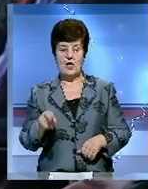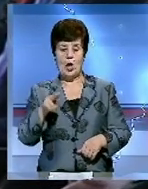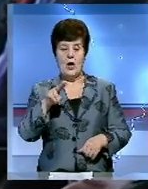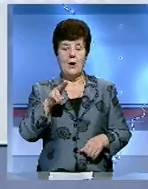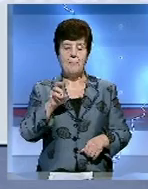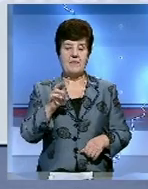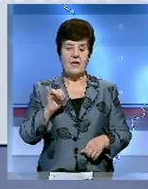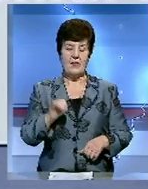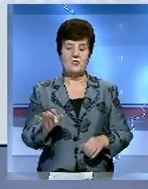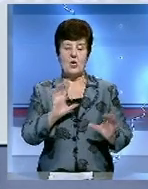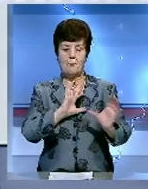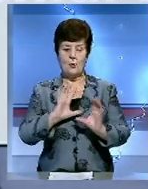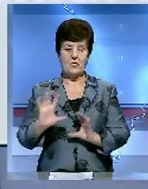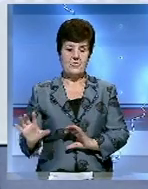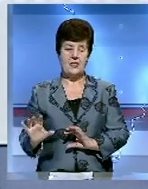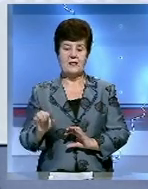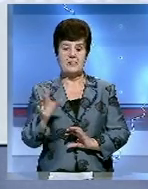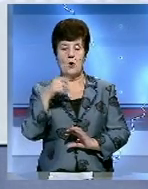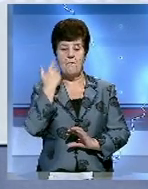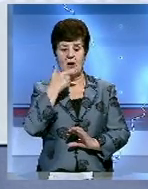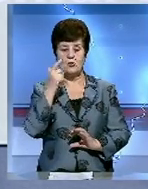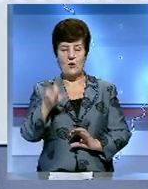a persoanelor aparținând